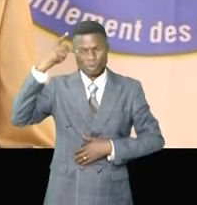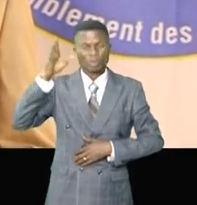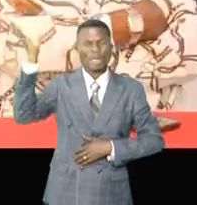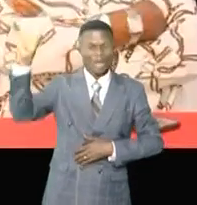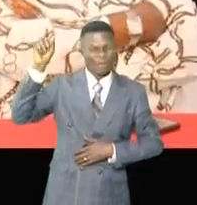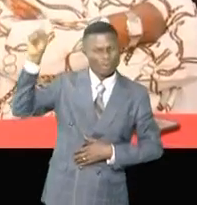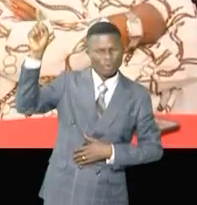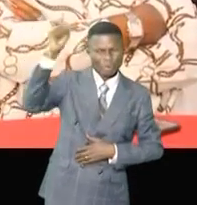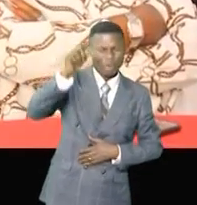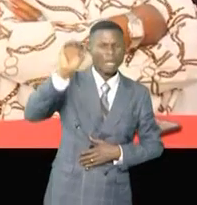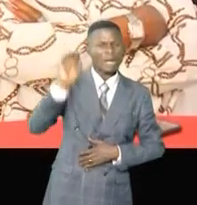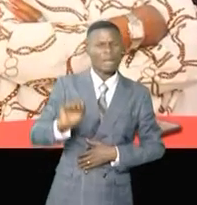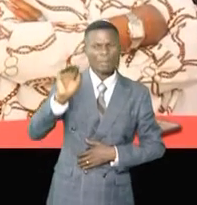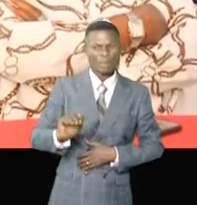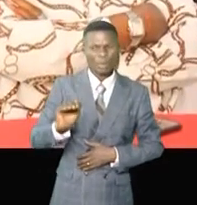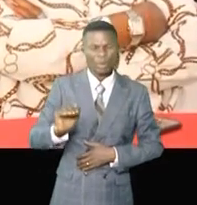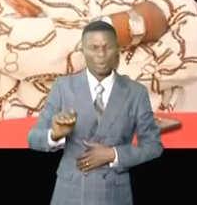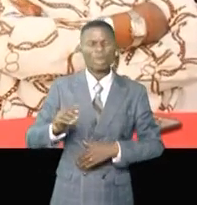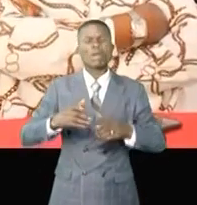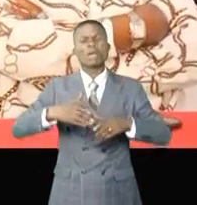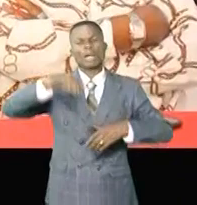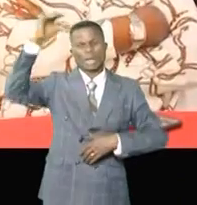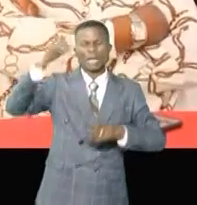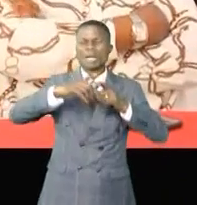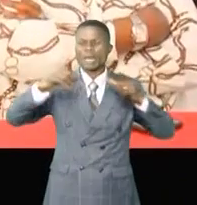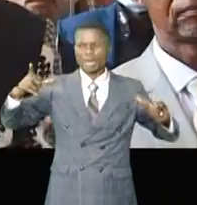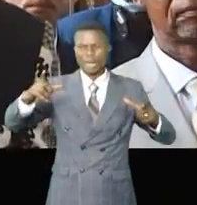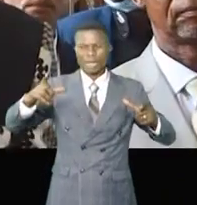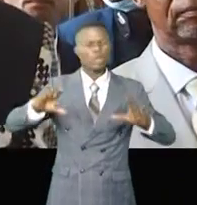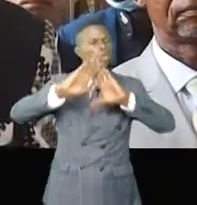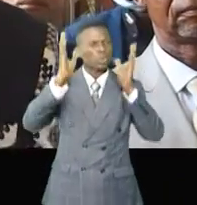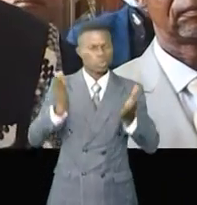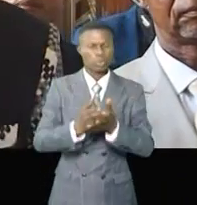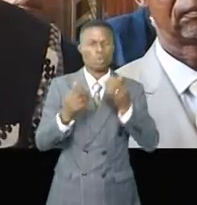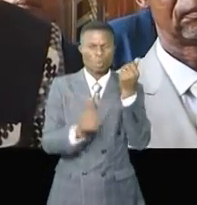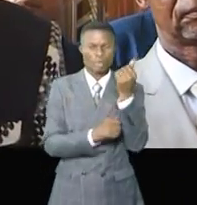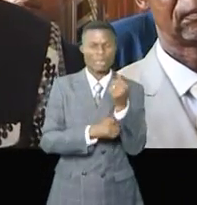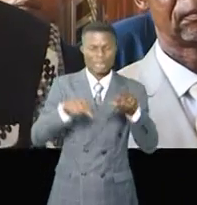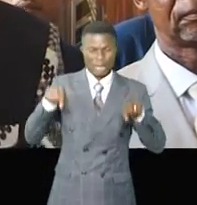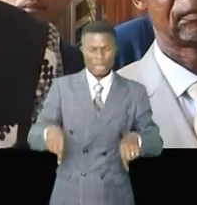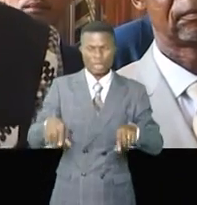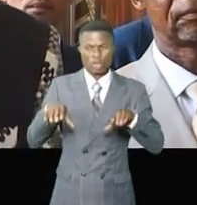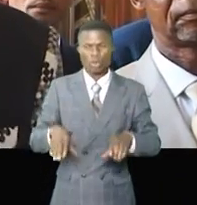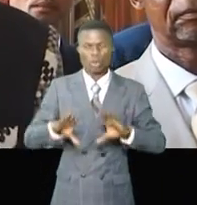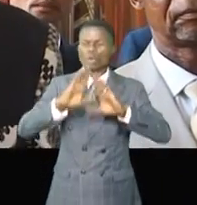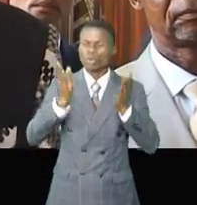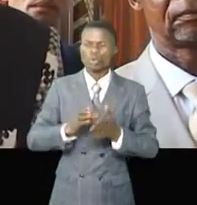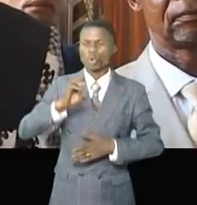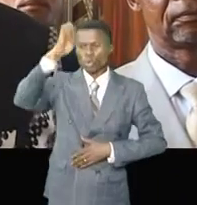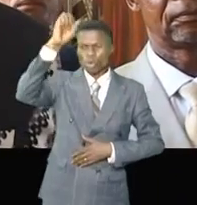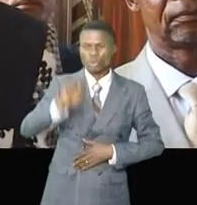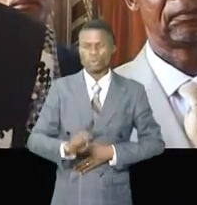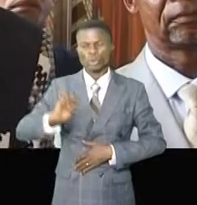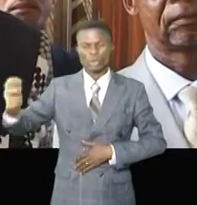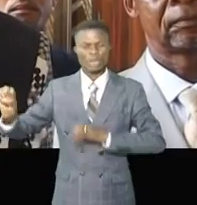villages, chez les pygmées, chez les grands ou chez n'importe quel être humain ici au pays, que tous les coins et recoins